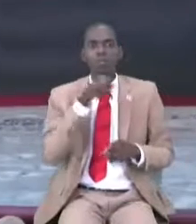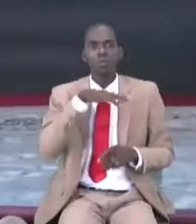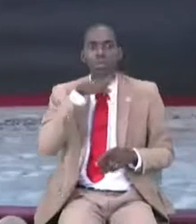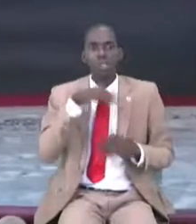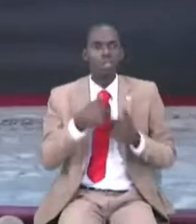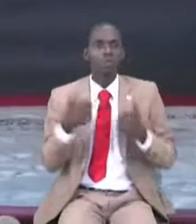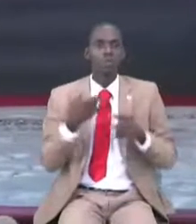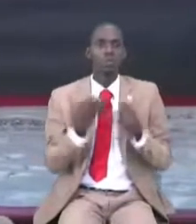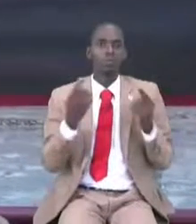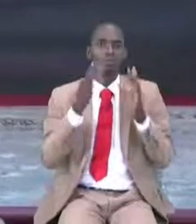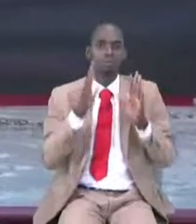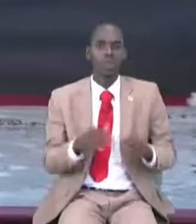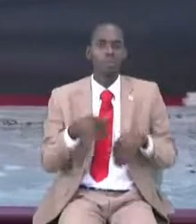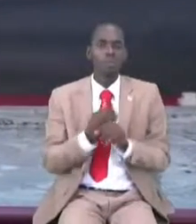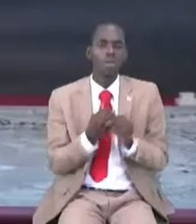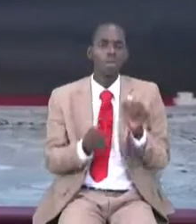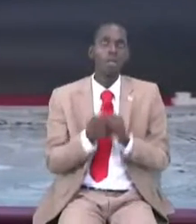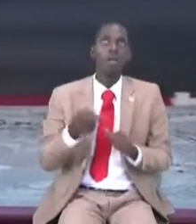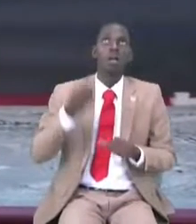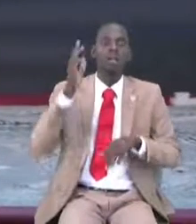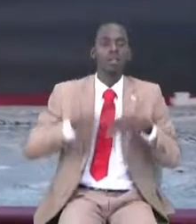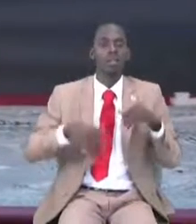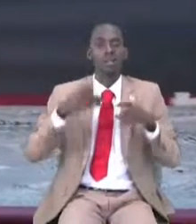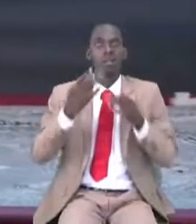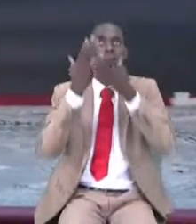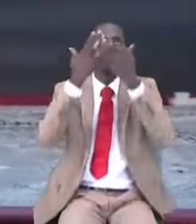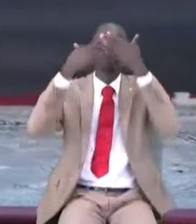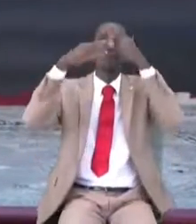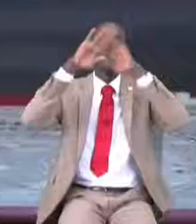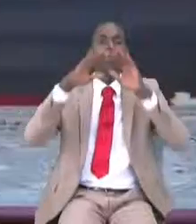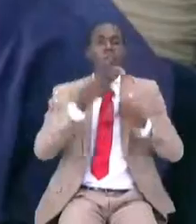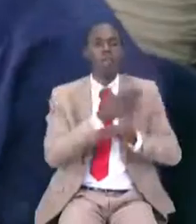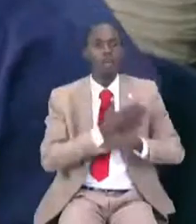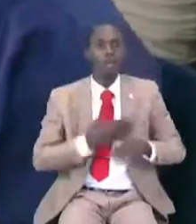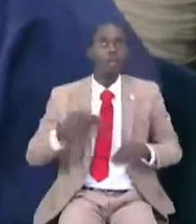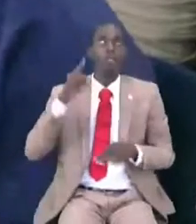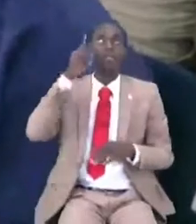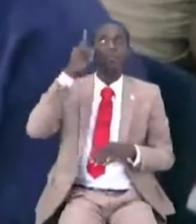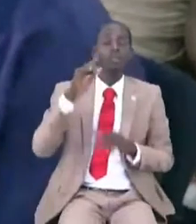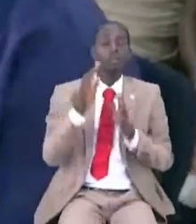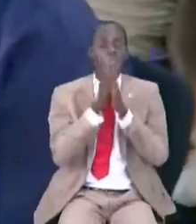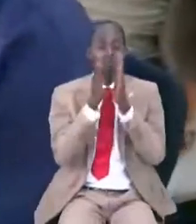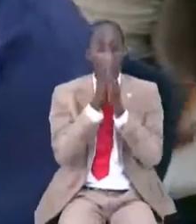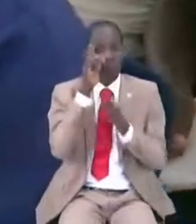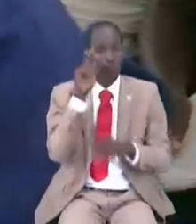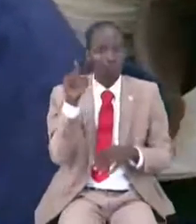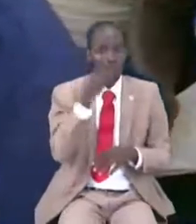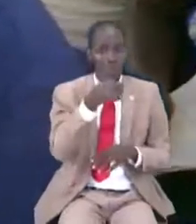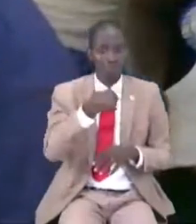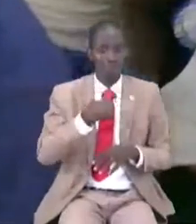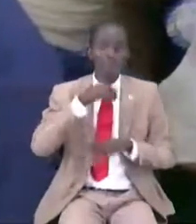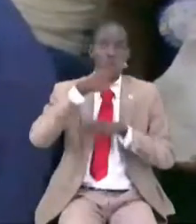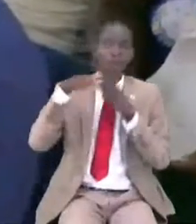prière pour toi, pour moi, pour nous tous, sera exaucée au nom de Jésus-Christ. Nous